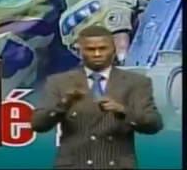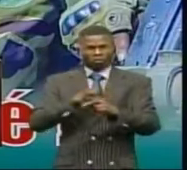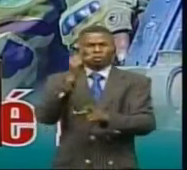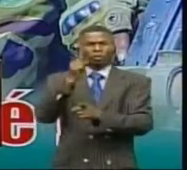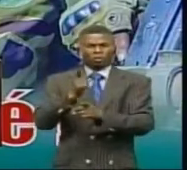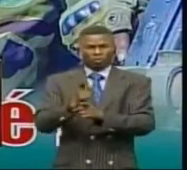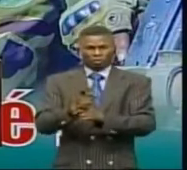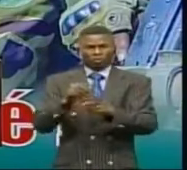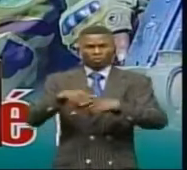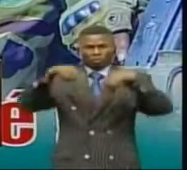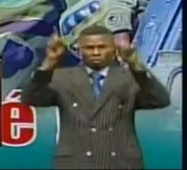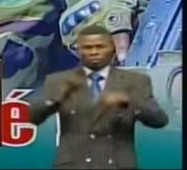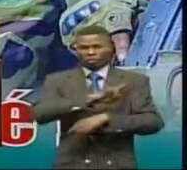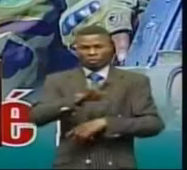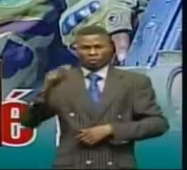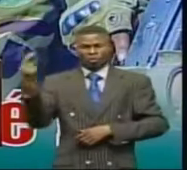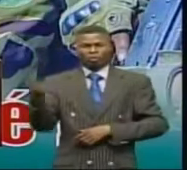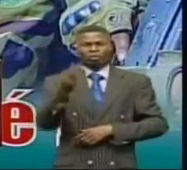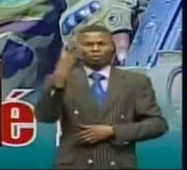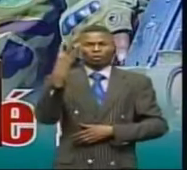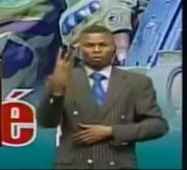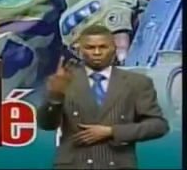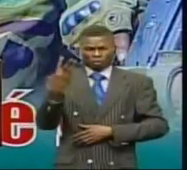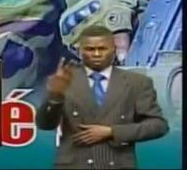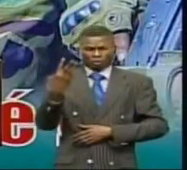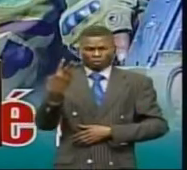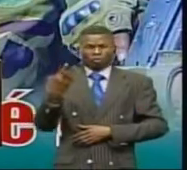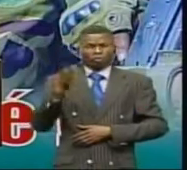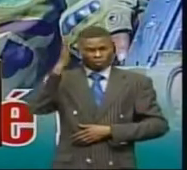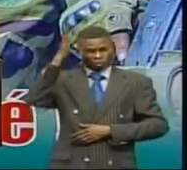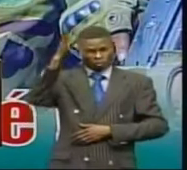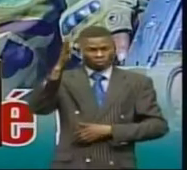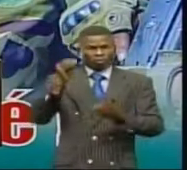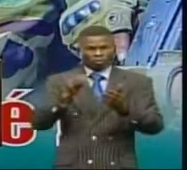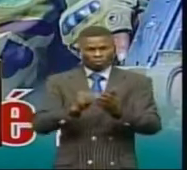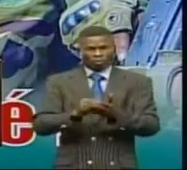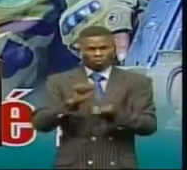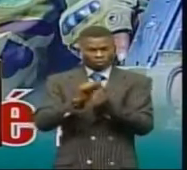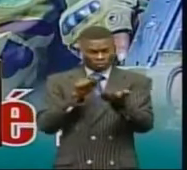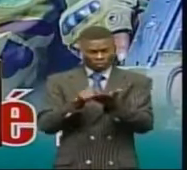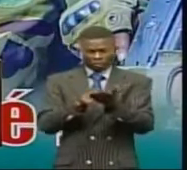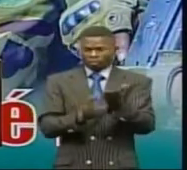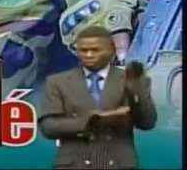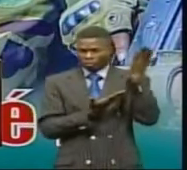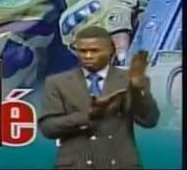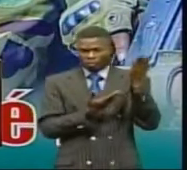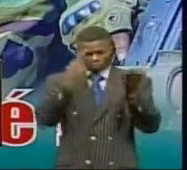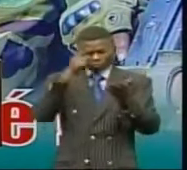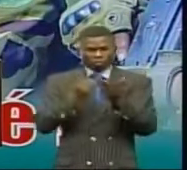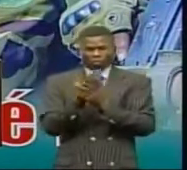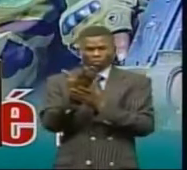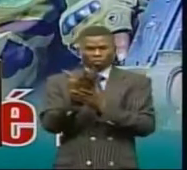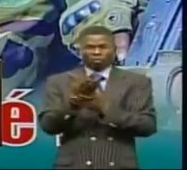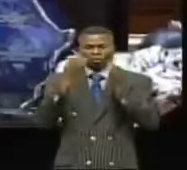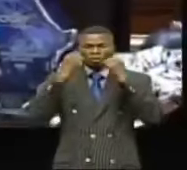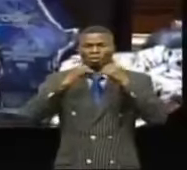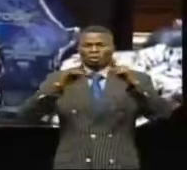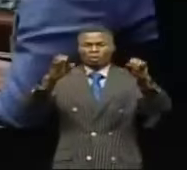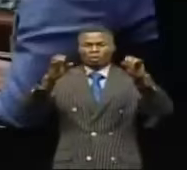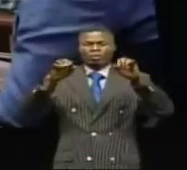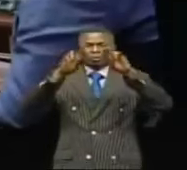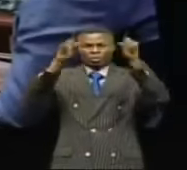cours de l'année 2023. Il y va de l'avenir de ces secteurs stratégiques de la production et de la diffusion